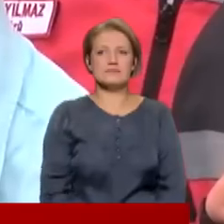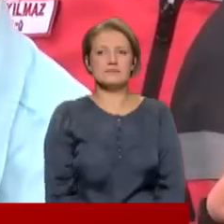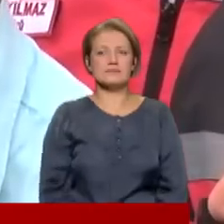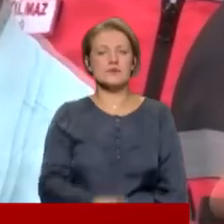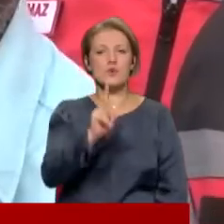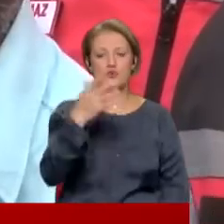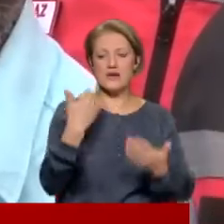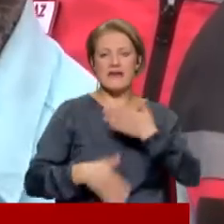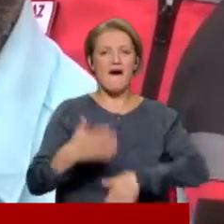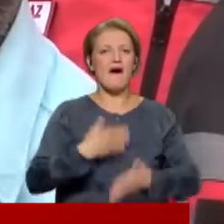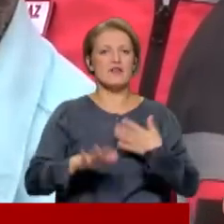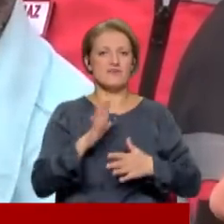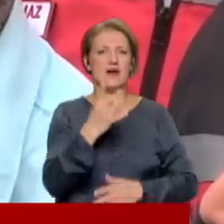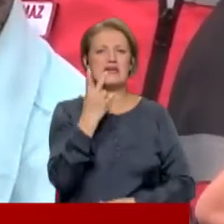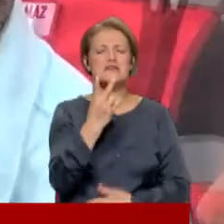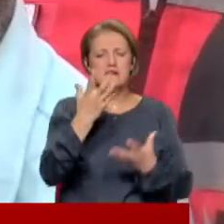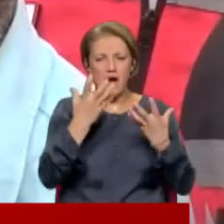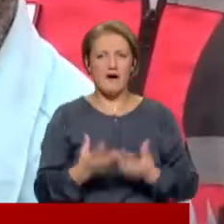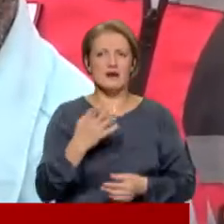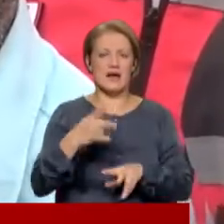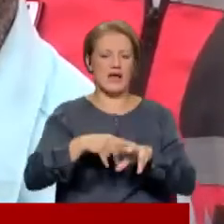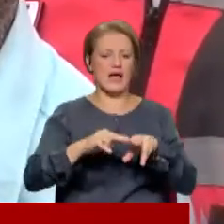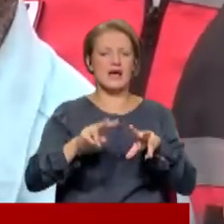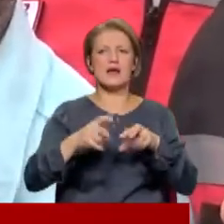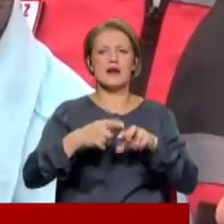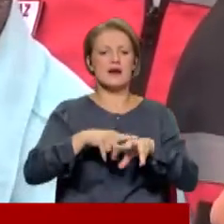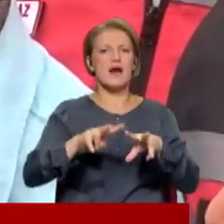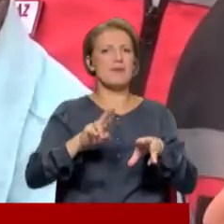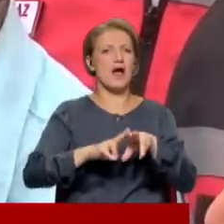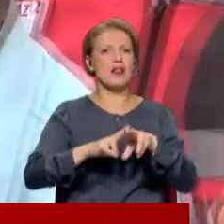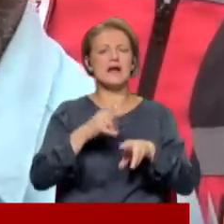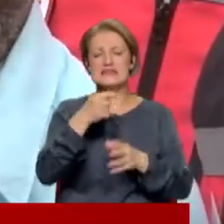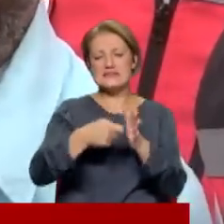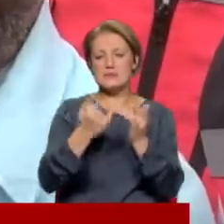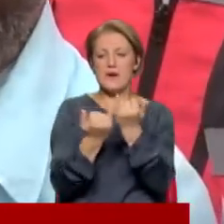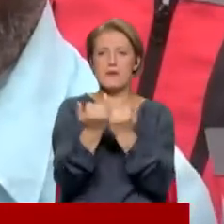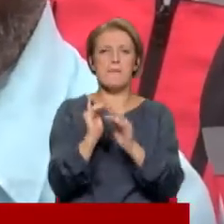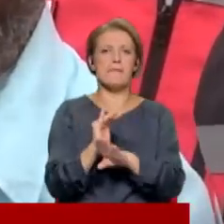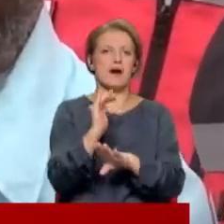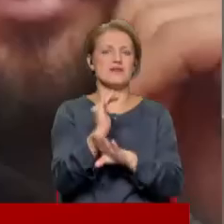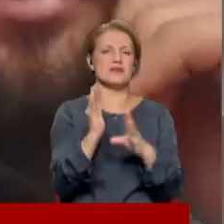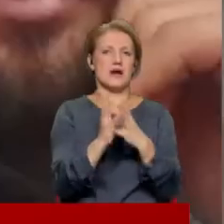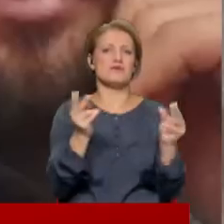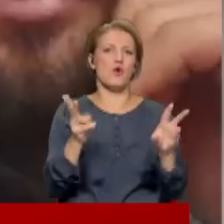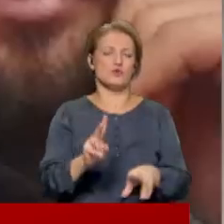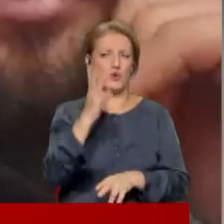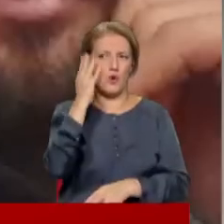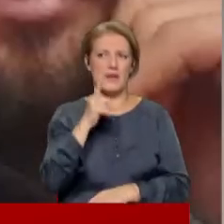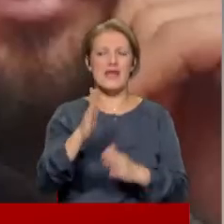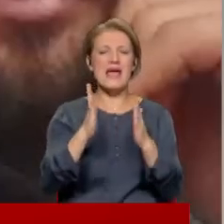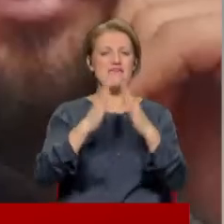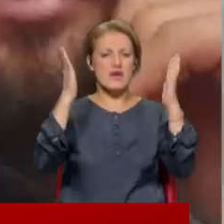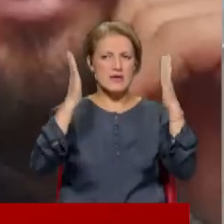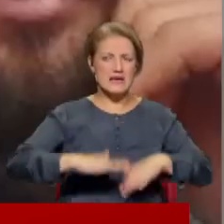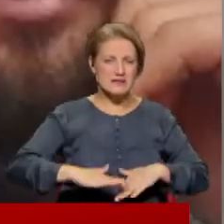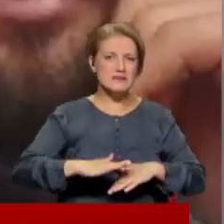13 yaralımız vardı. İkisi maalesef çok ağırdı. Ekrem Kalkan isimli bir kardeşimizin hayatını kaybettiğini öğrendik. Depremde evi